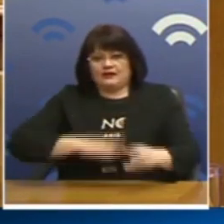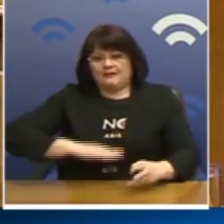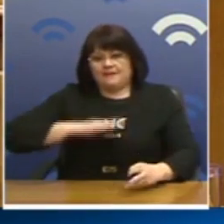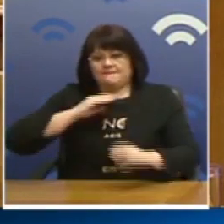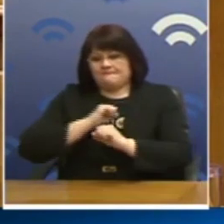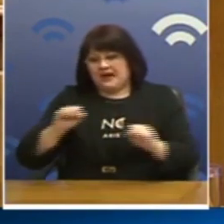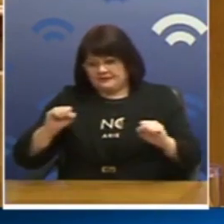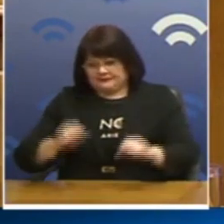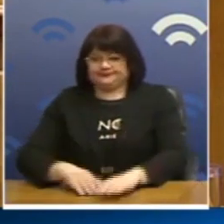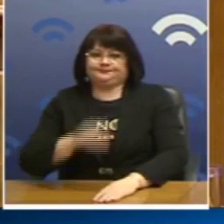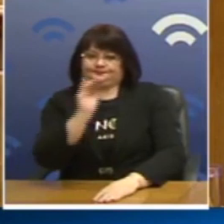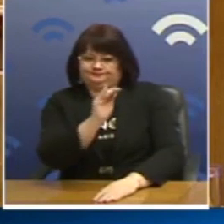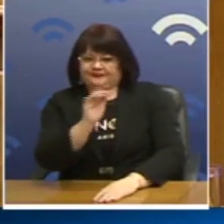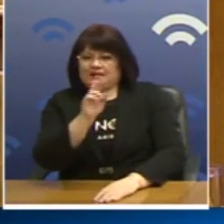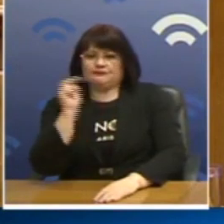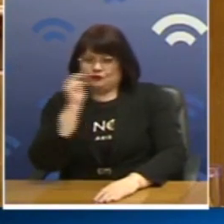Κύριε Μητσοτάκη,